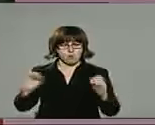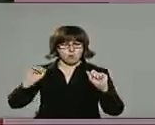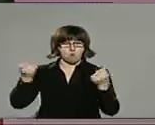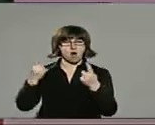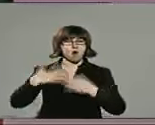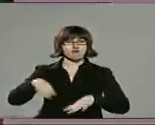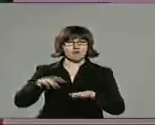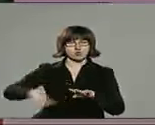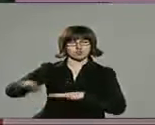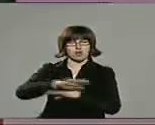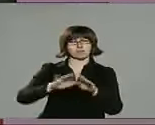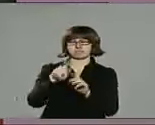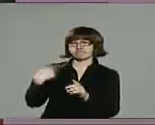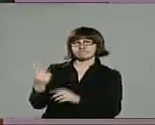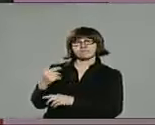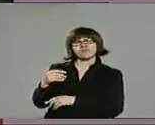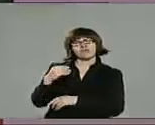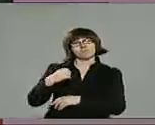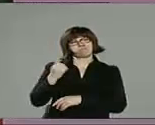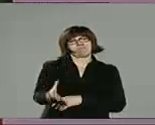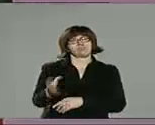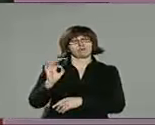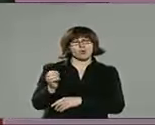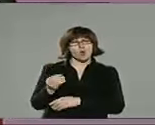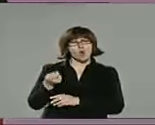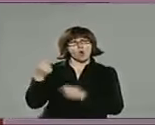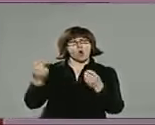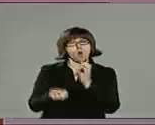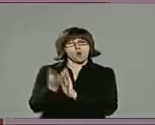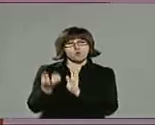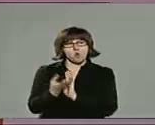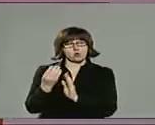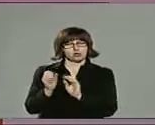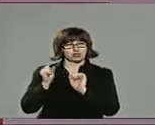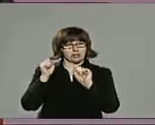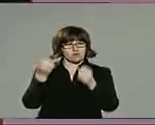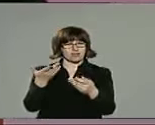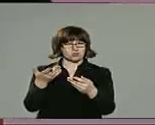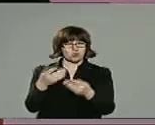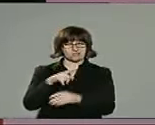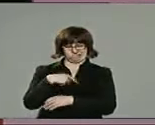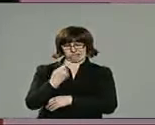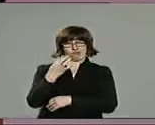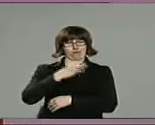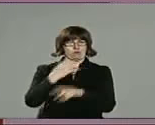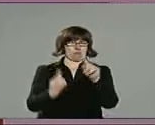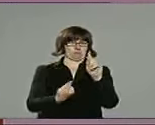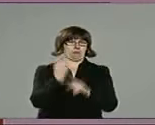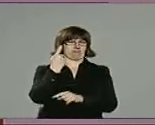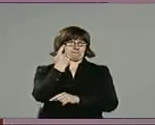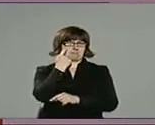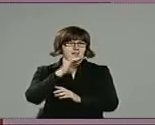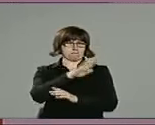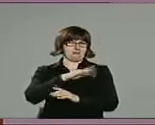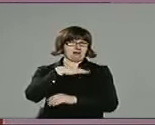der Wohlstand, den wir für ökologische Innovationen brauchen. Das ist und bleibt unser Alleinstellungsmerkmal, liebe Freundinnen und